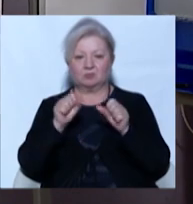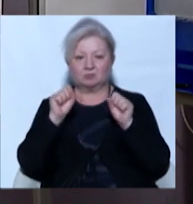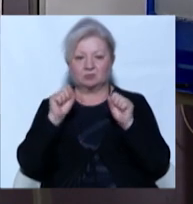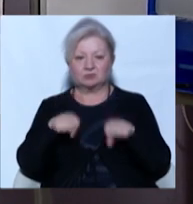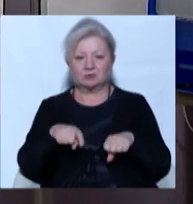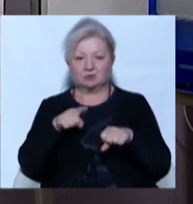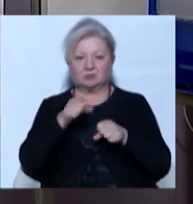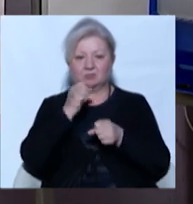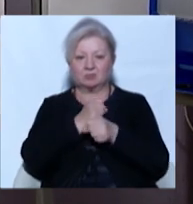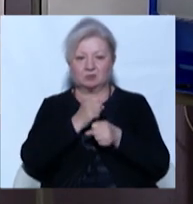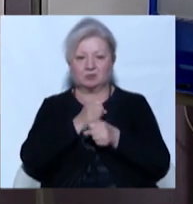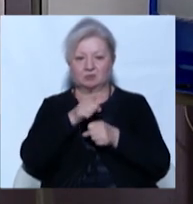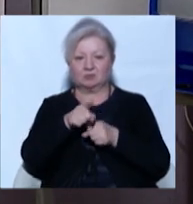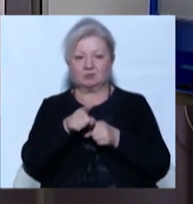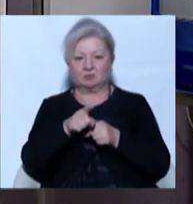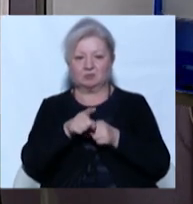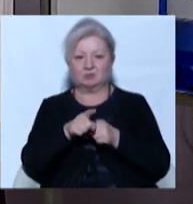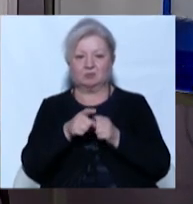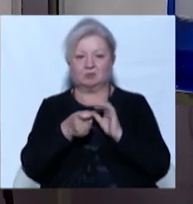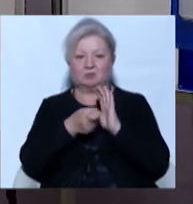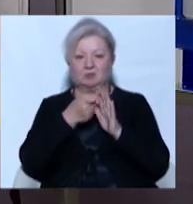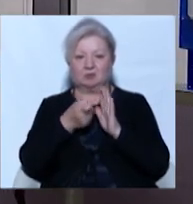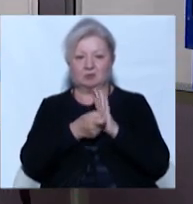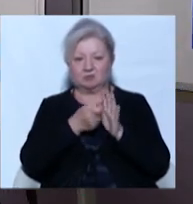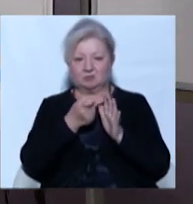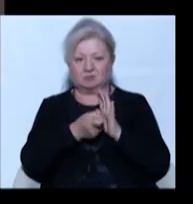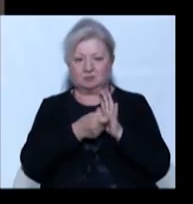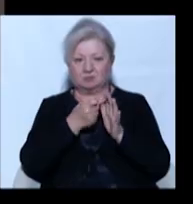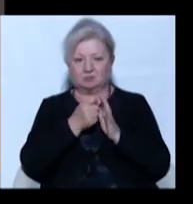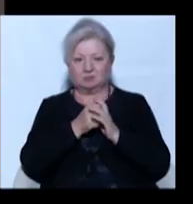შესაძლებელი ასეთი რამის გარკვევა.